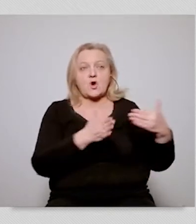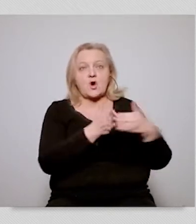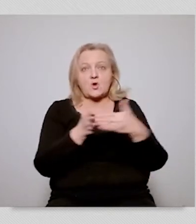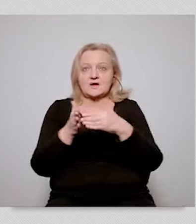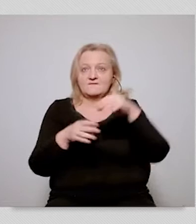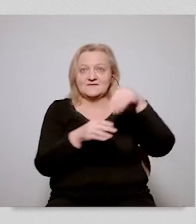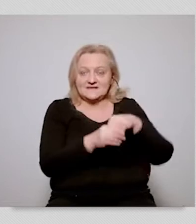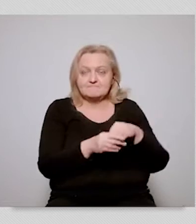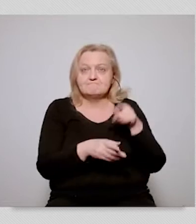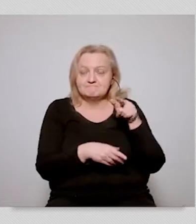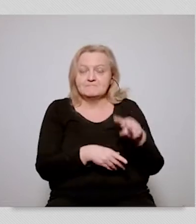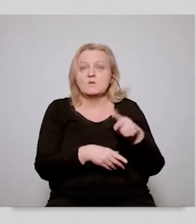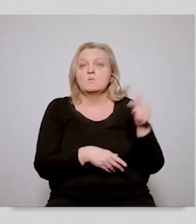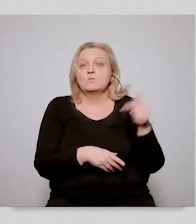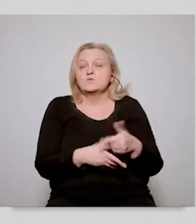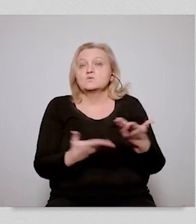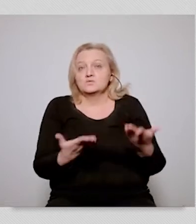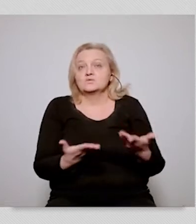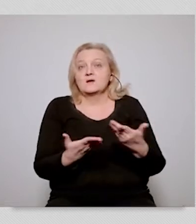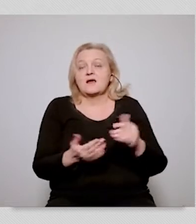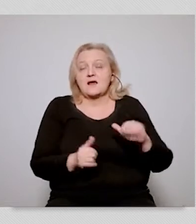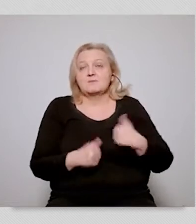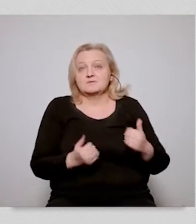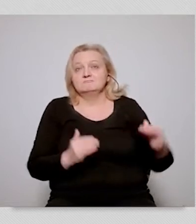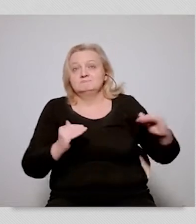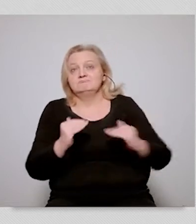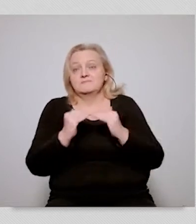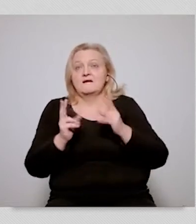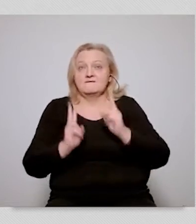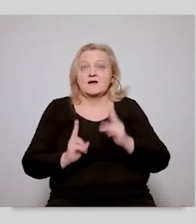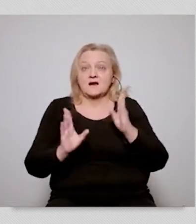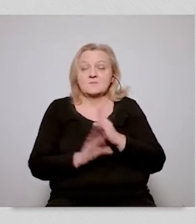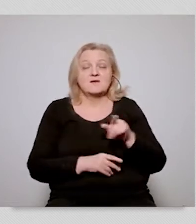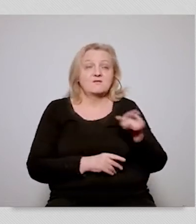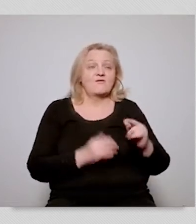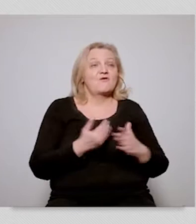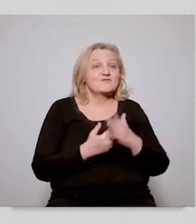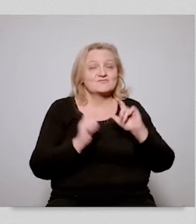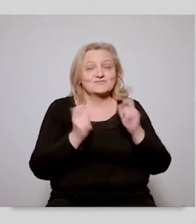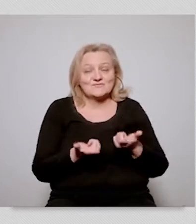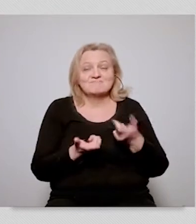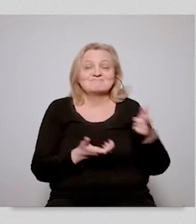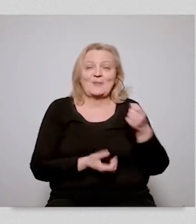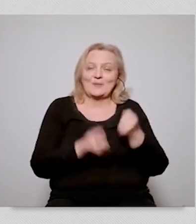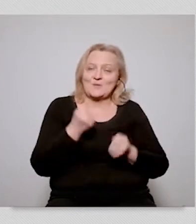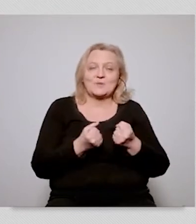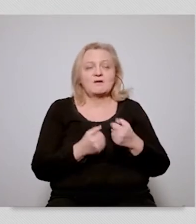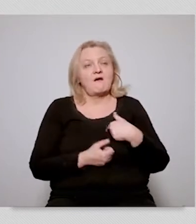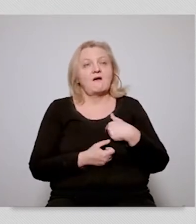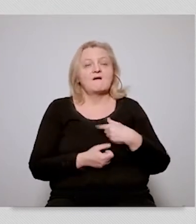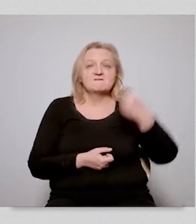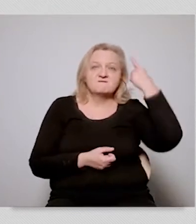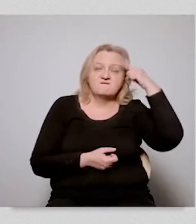związanych z tym, z koniecznością dostosowania do realiów klimatycznych, no okazuje się, że tu już będzie trudniej zrezygnować z